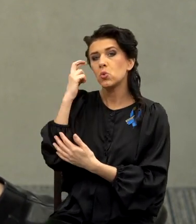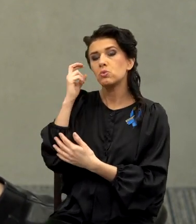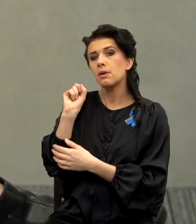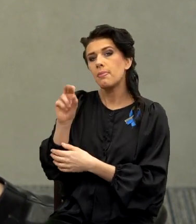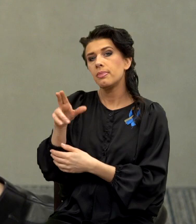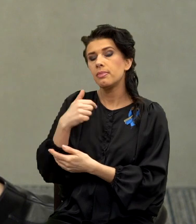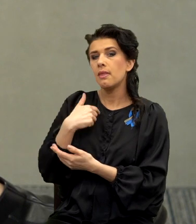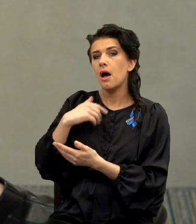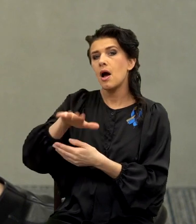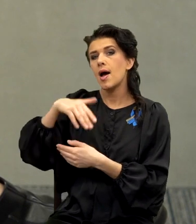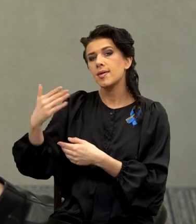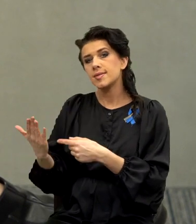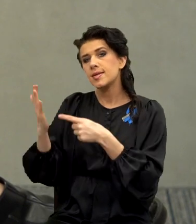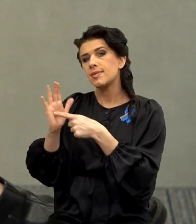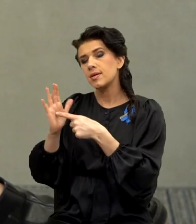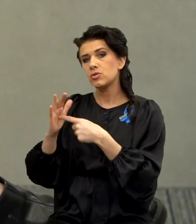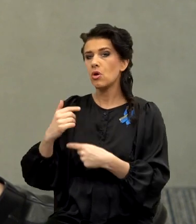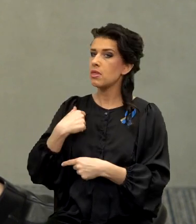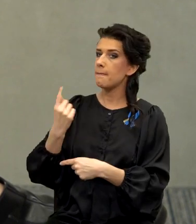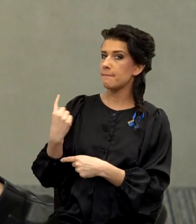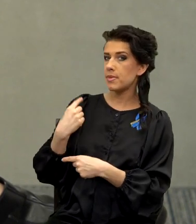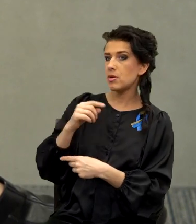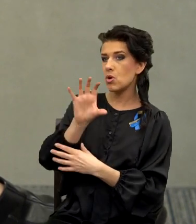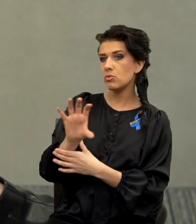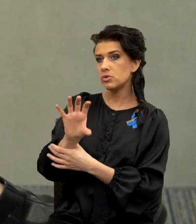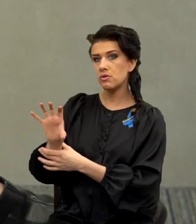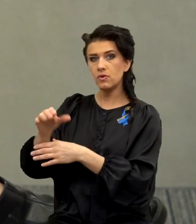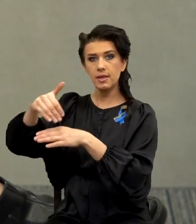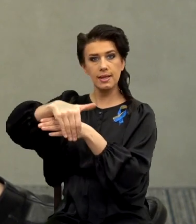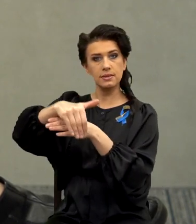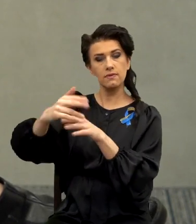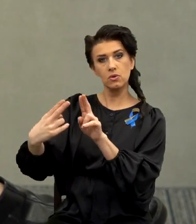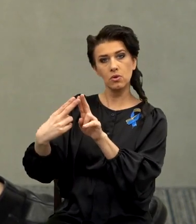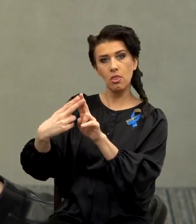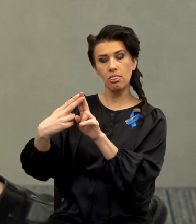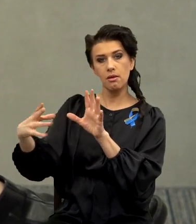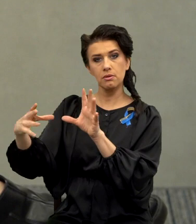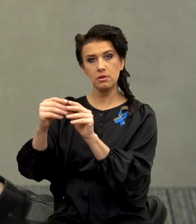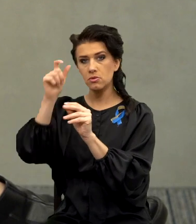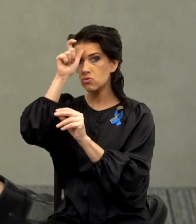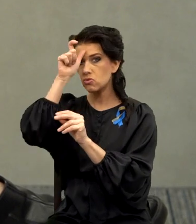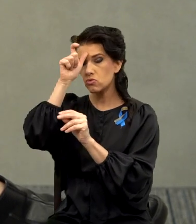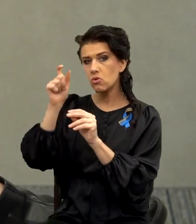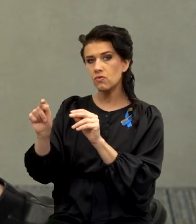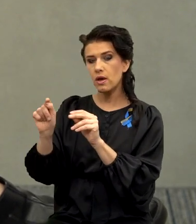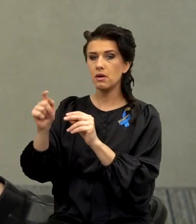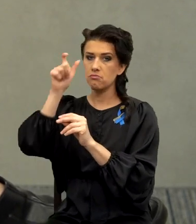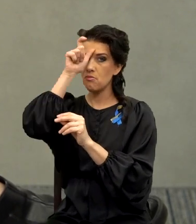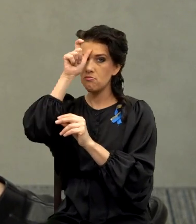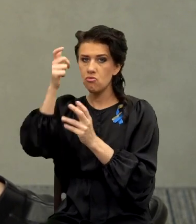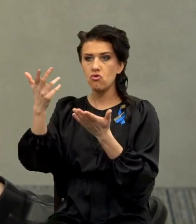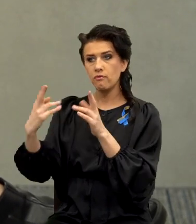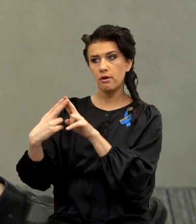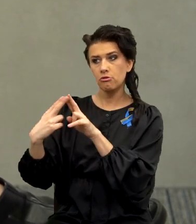że z jednej strony to, co my obserwujemy na zewnątrz, będąc w kontakcie, bez względu na to, czy ten kontakt wynika z